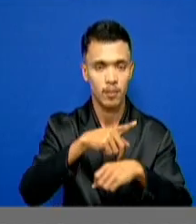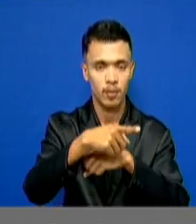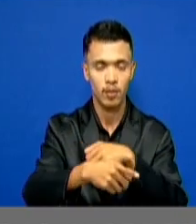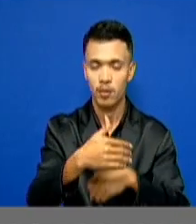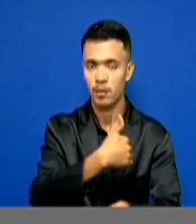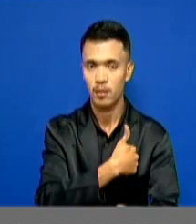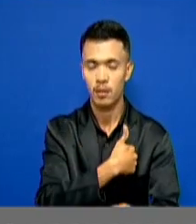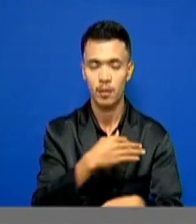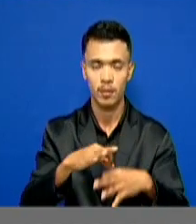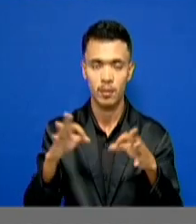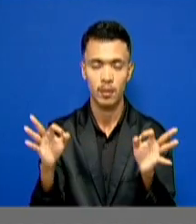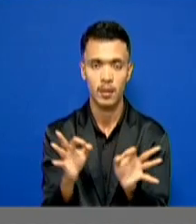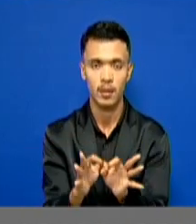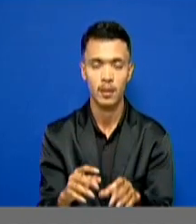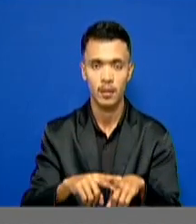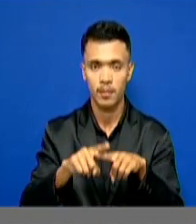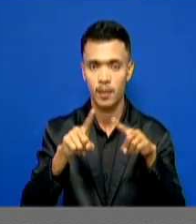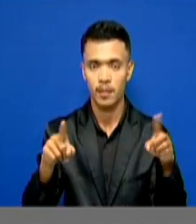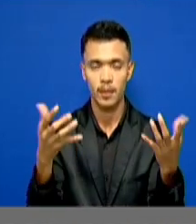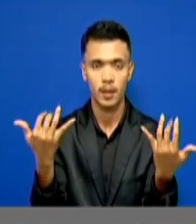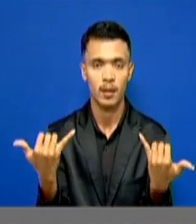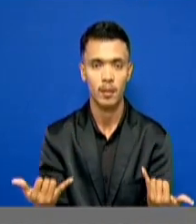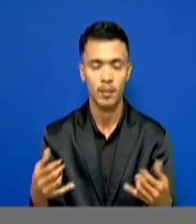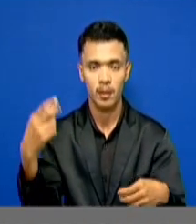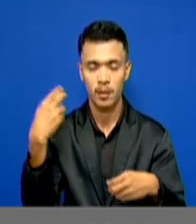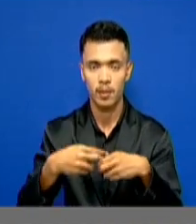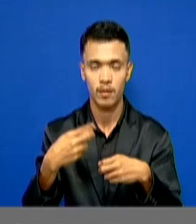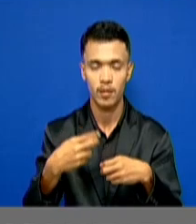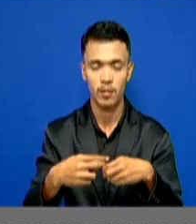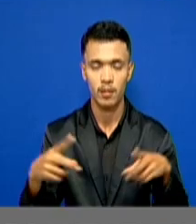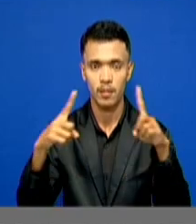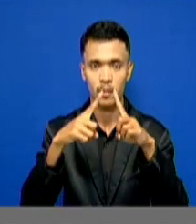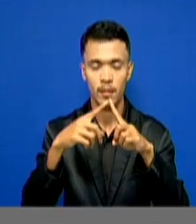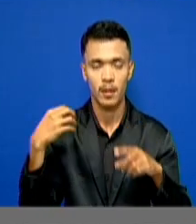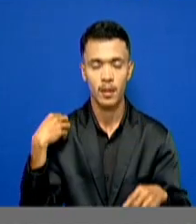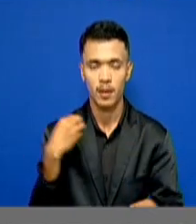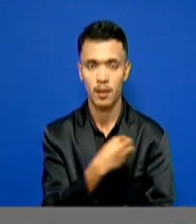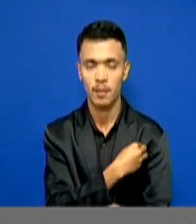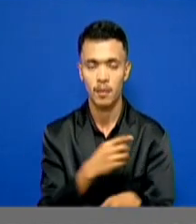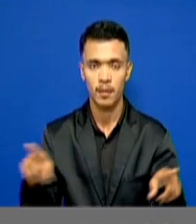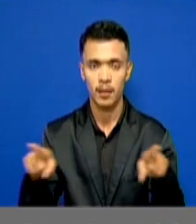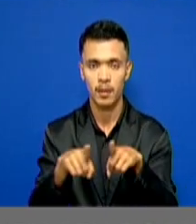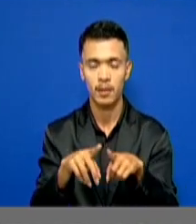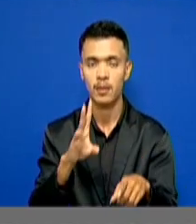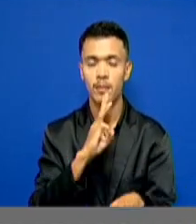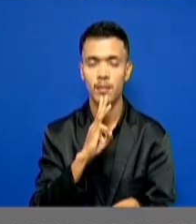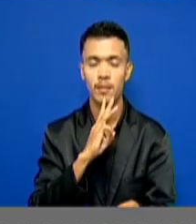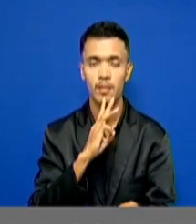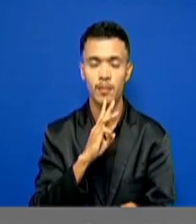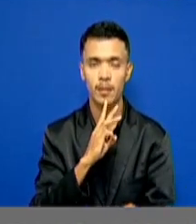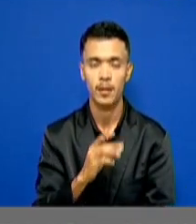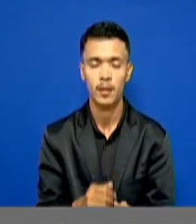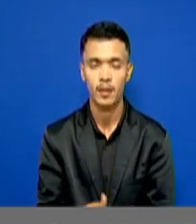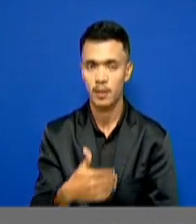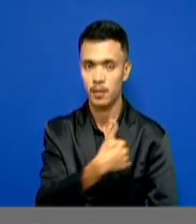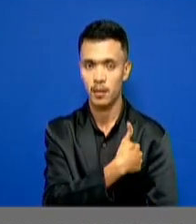intik musla dia. Mai iya ne ami agora hanesan failan sumba ami problema itu amba ami hanesan be maka kanal irrigasan sirne